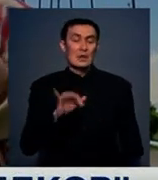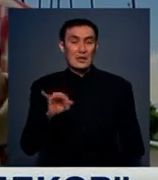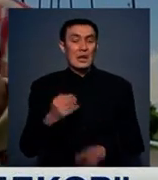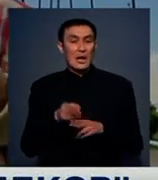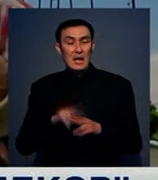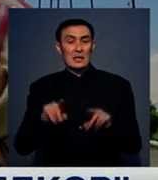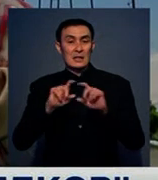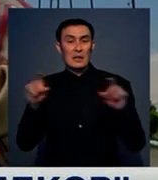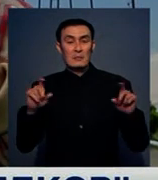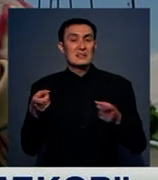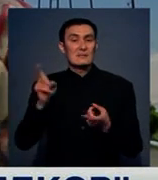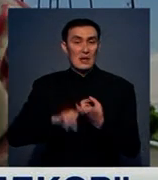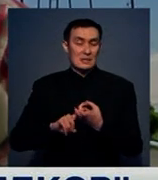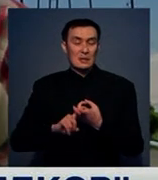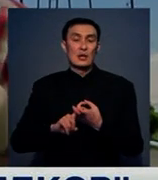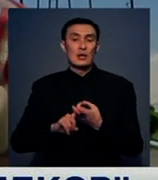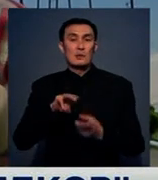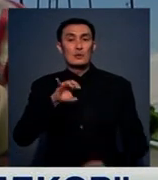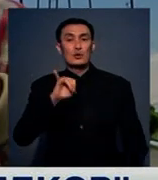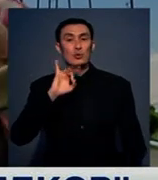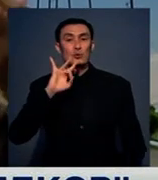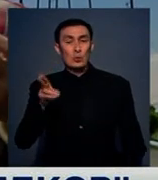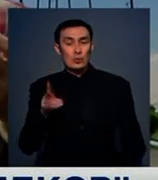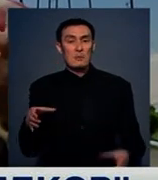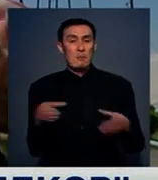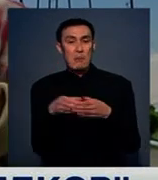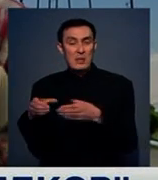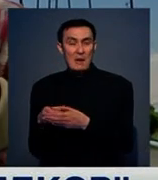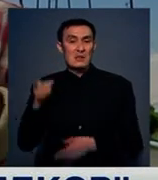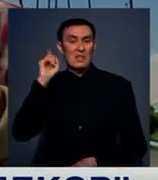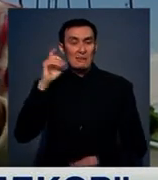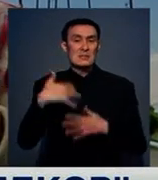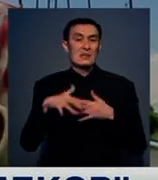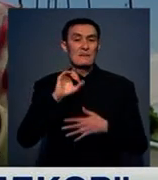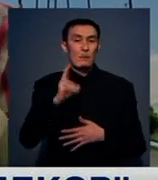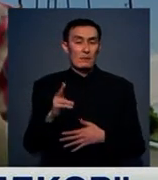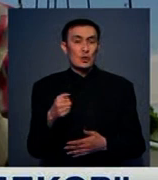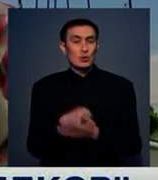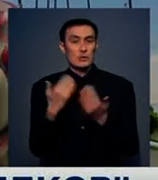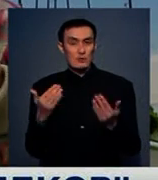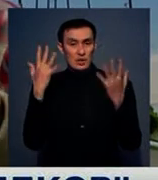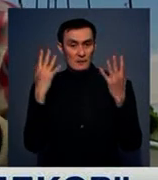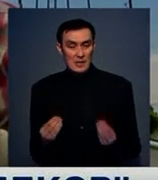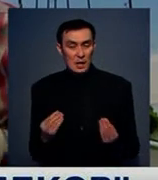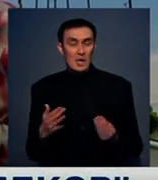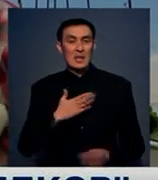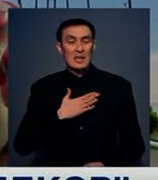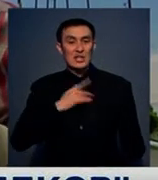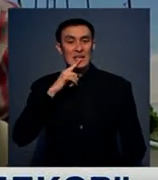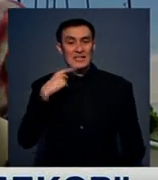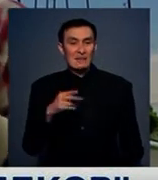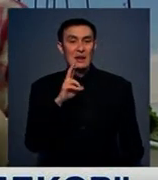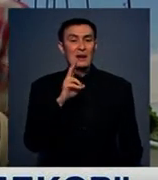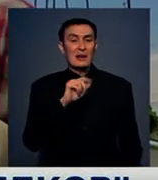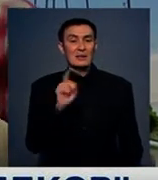этот термин связан с тюркскими племенами, как древними, средневековыми и настоящими, потому что на наших языках